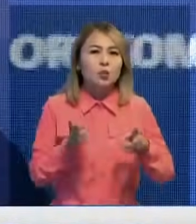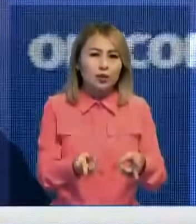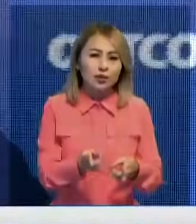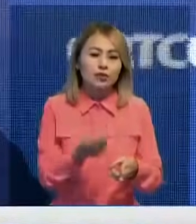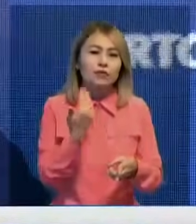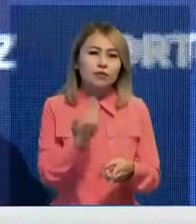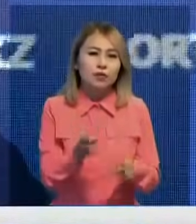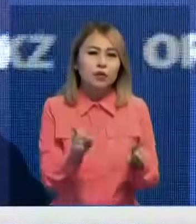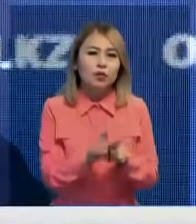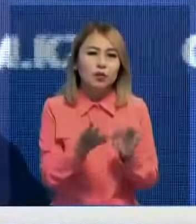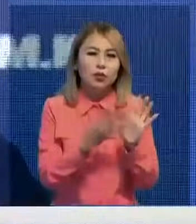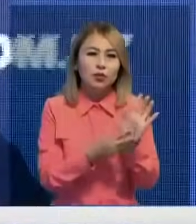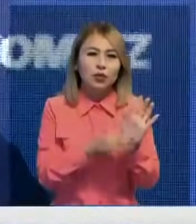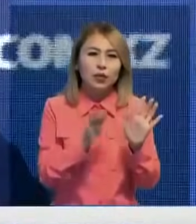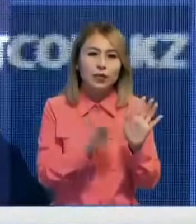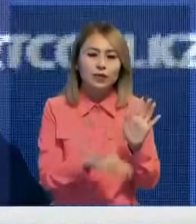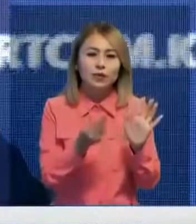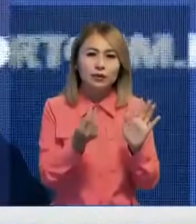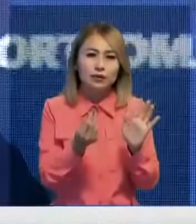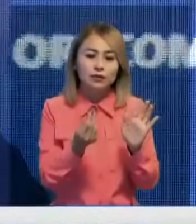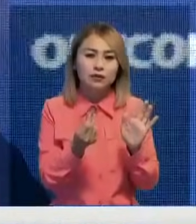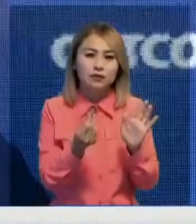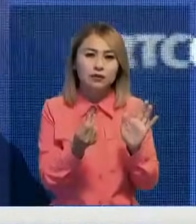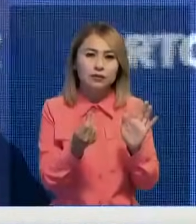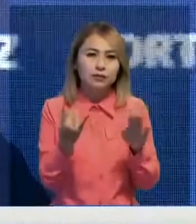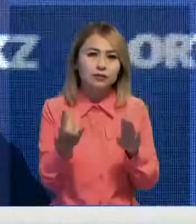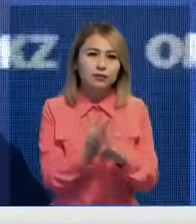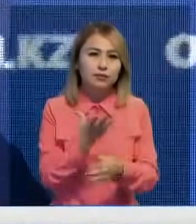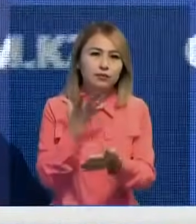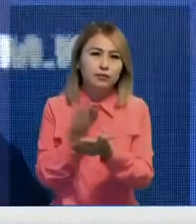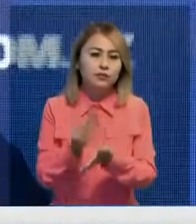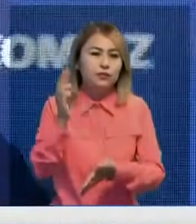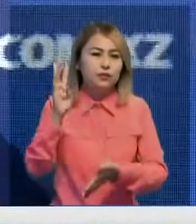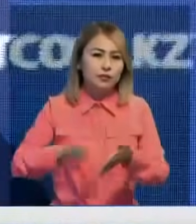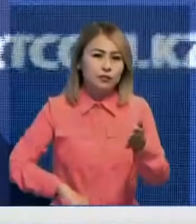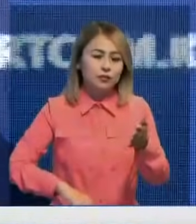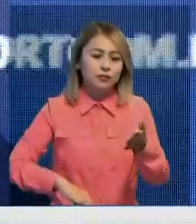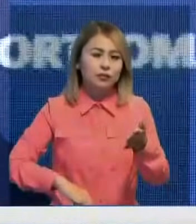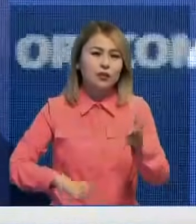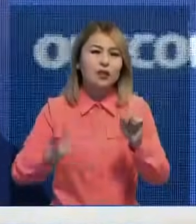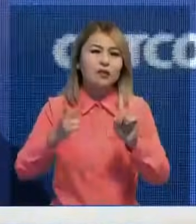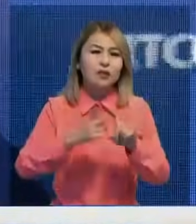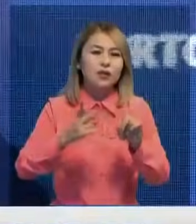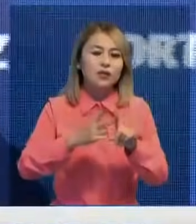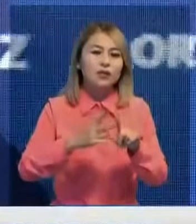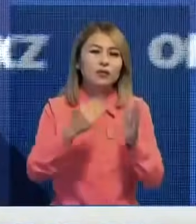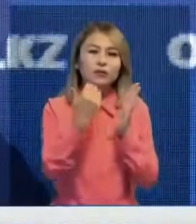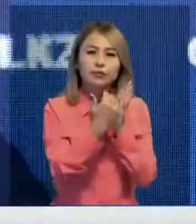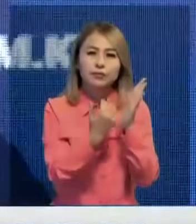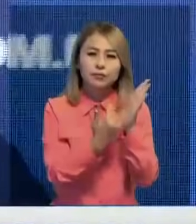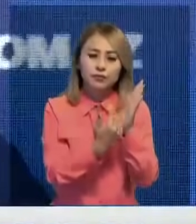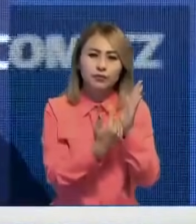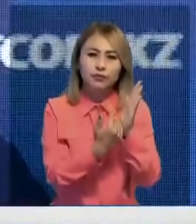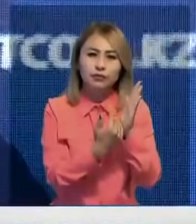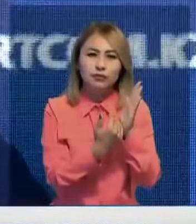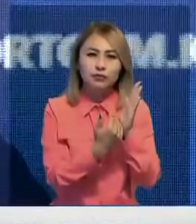болған адамдарға 90 000 теңге көлемінде бір реттік өтемақы төленеді. Екінші категория бойынша,